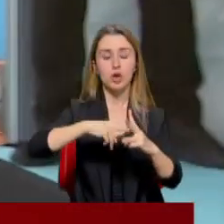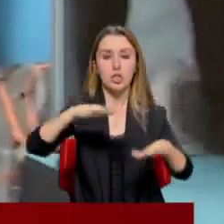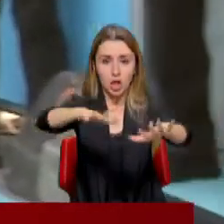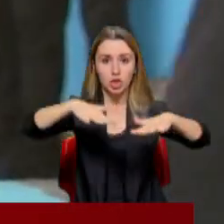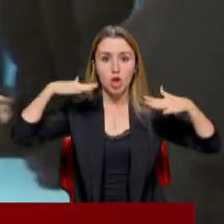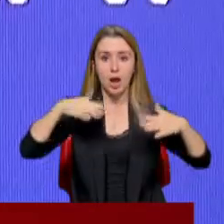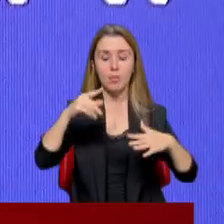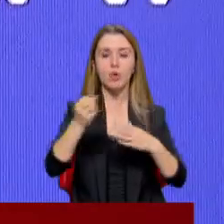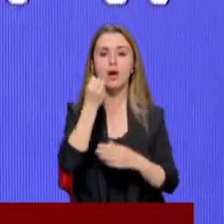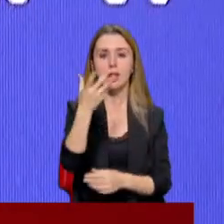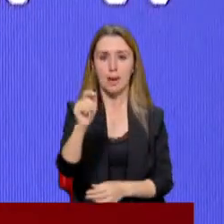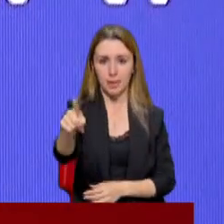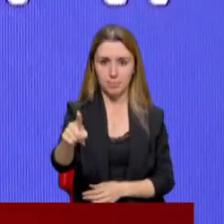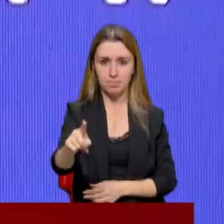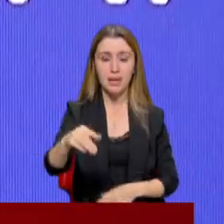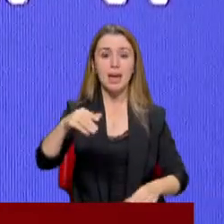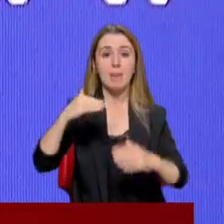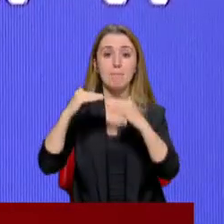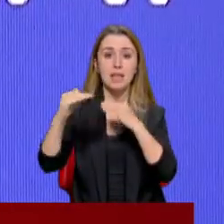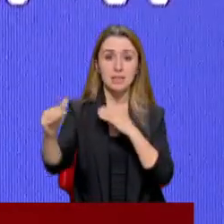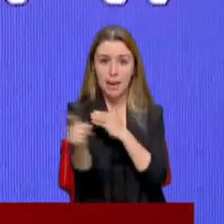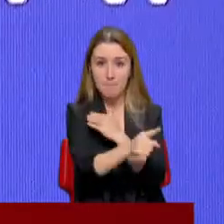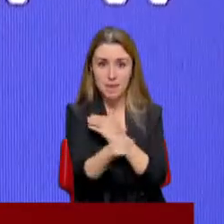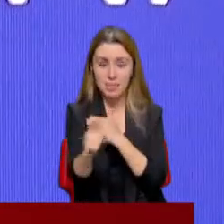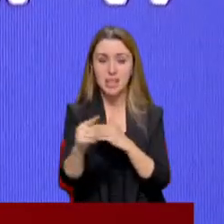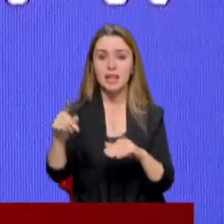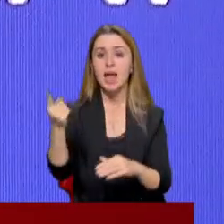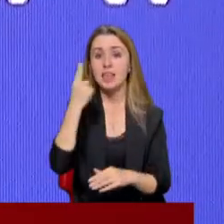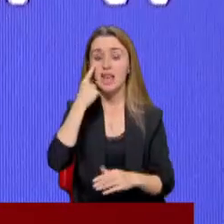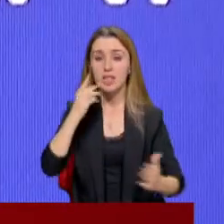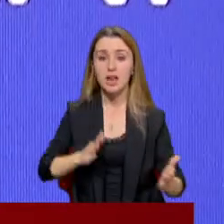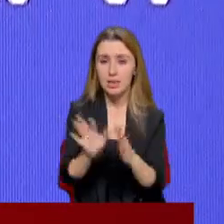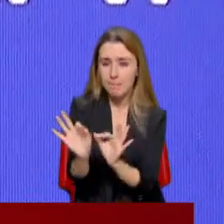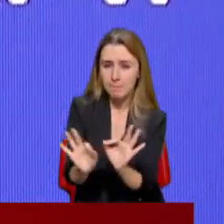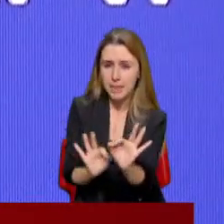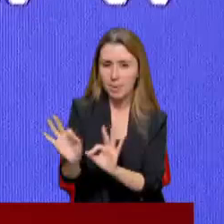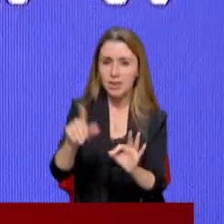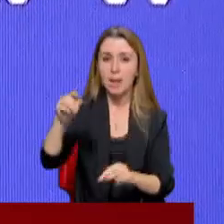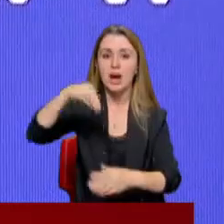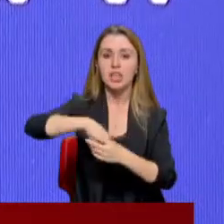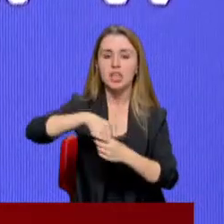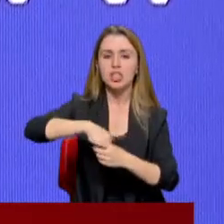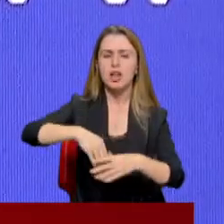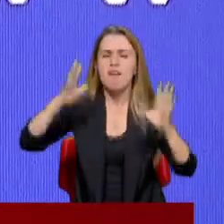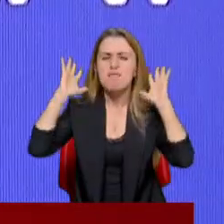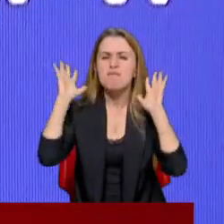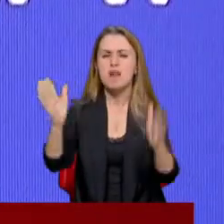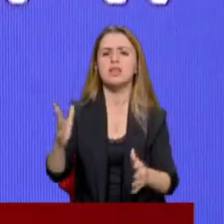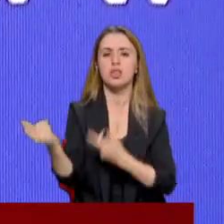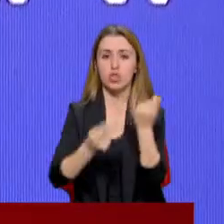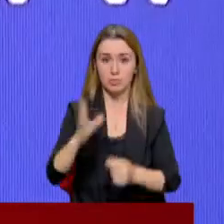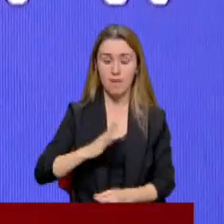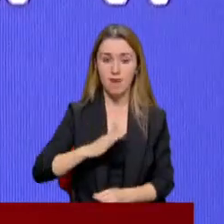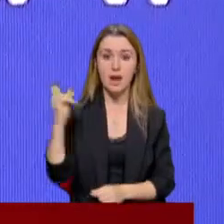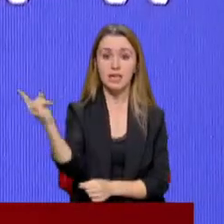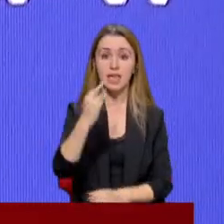göndermesi yapmıştı milletimizi birbirine hem devletine karşı kışkırtmak için sayısız denemeye şahit olduk